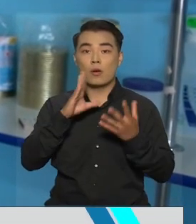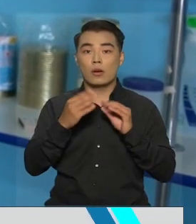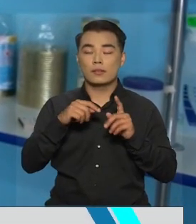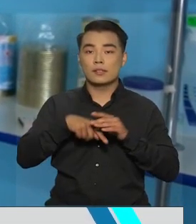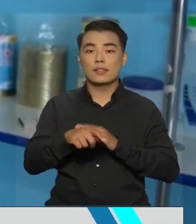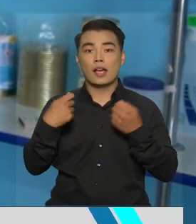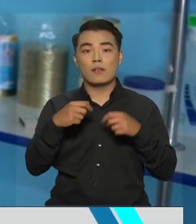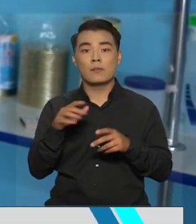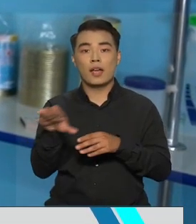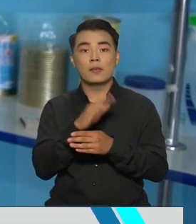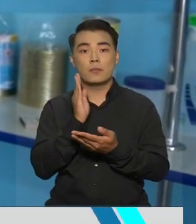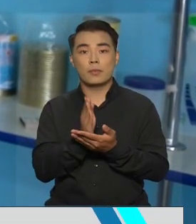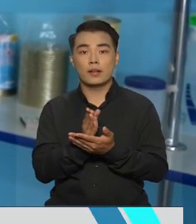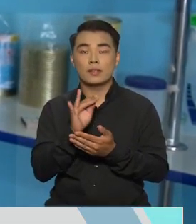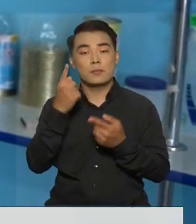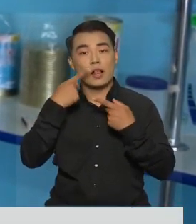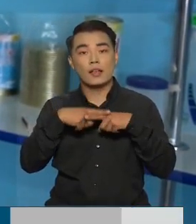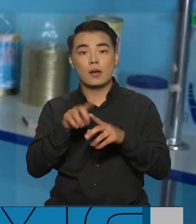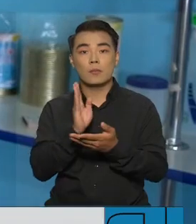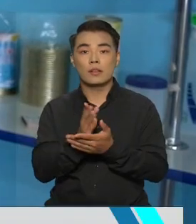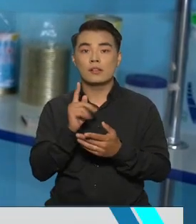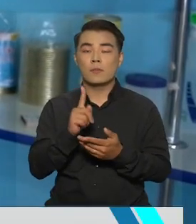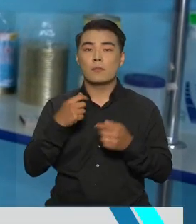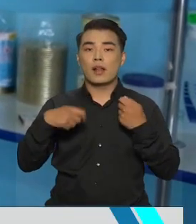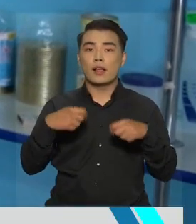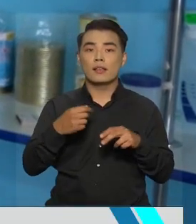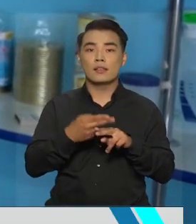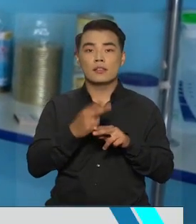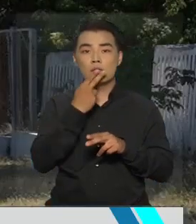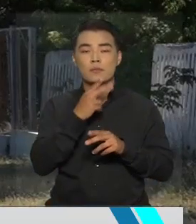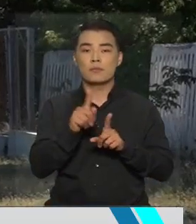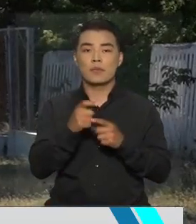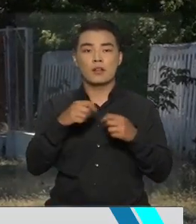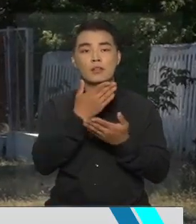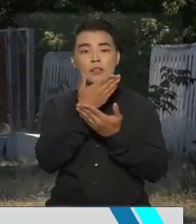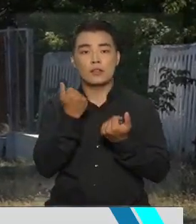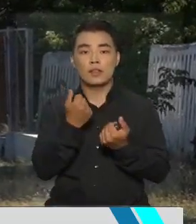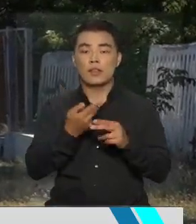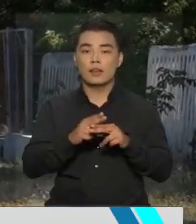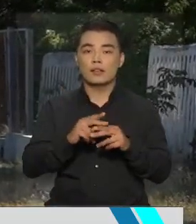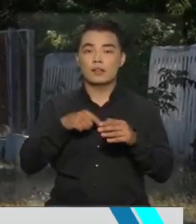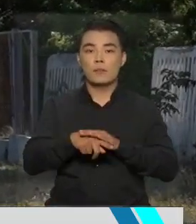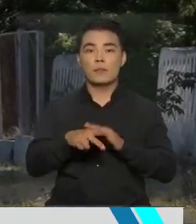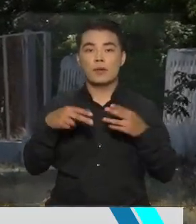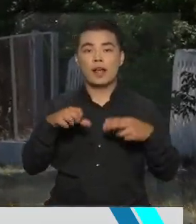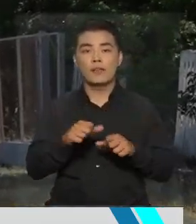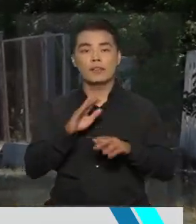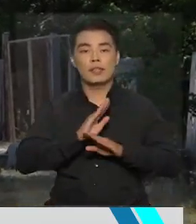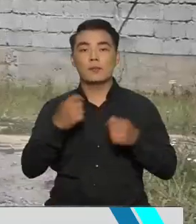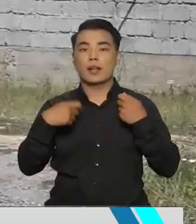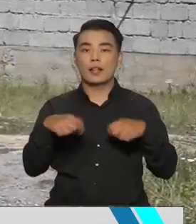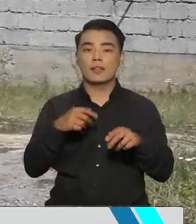необходимые товары и продовольственные промышленные не продаем только спиртные сигареты такой негласное правило не продавать